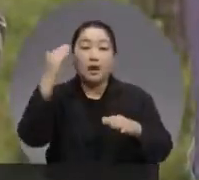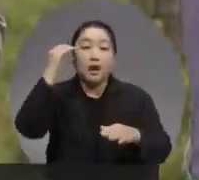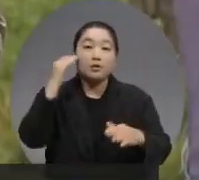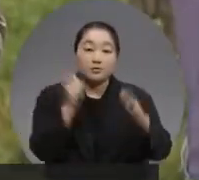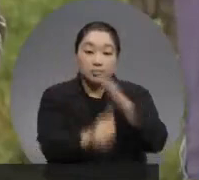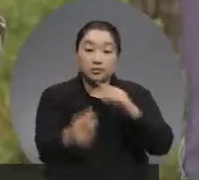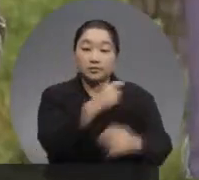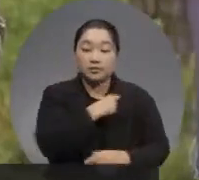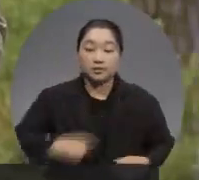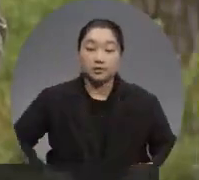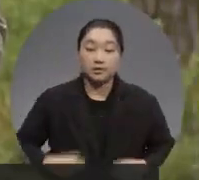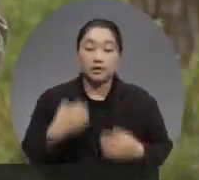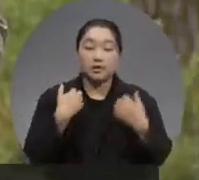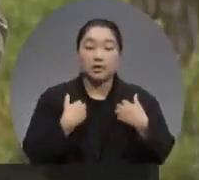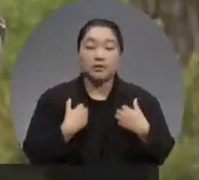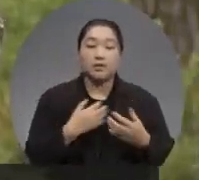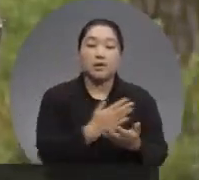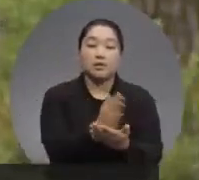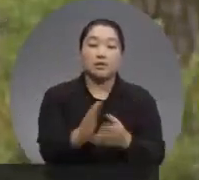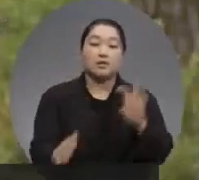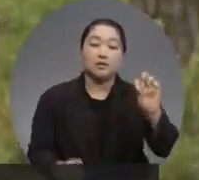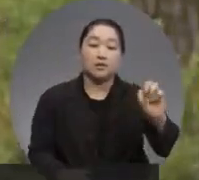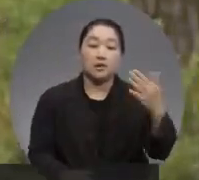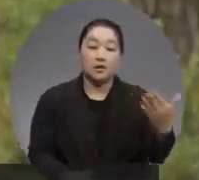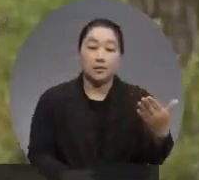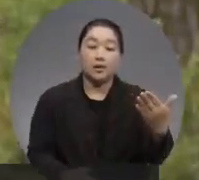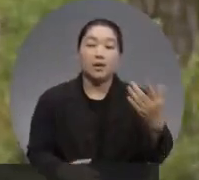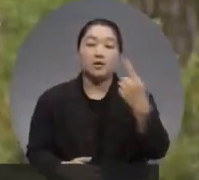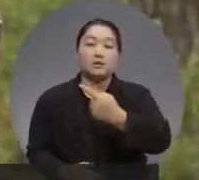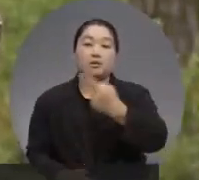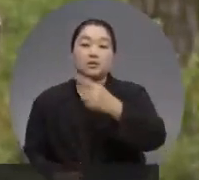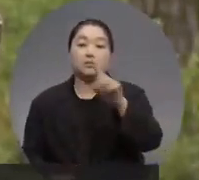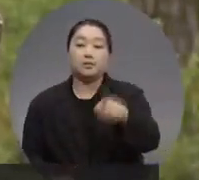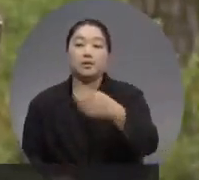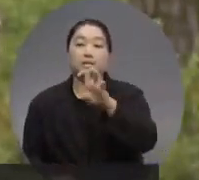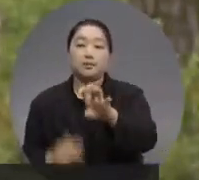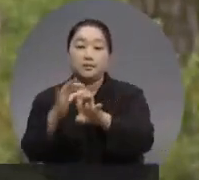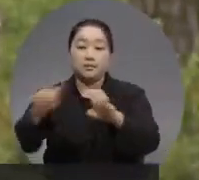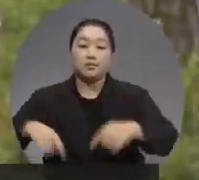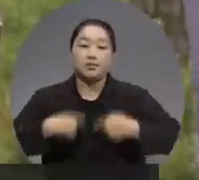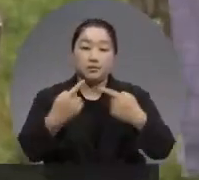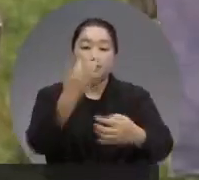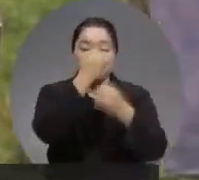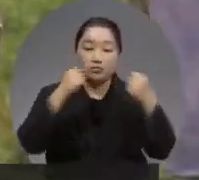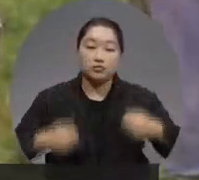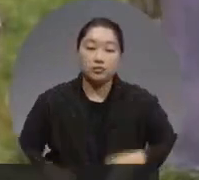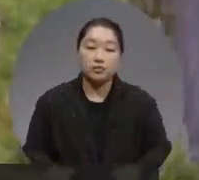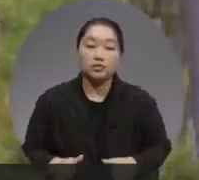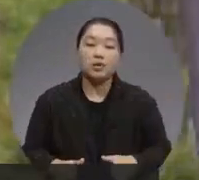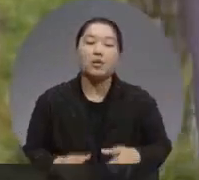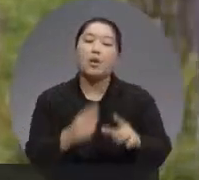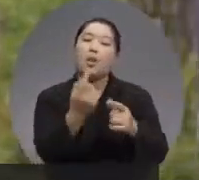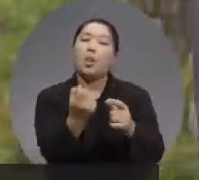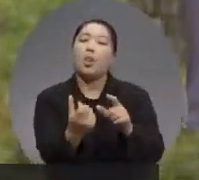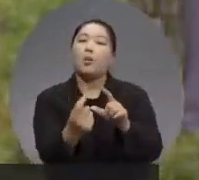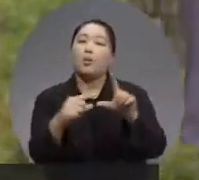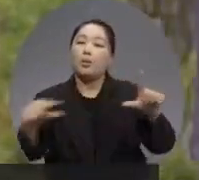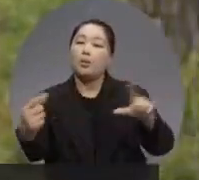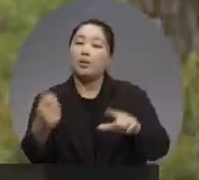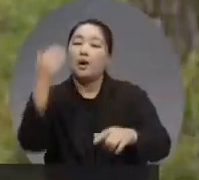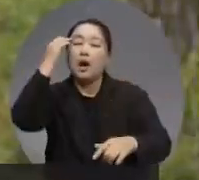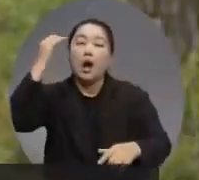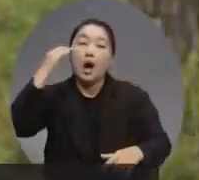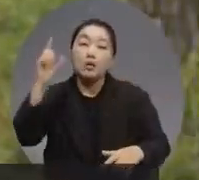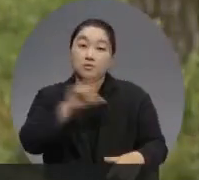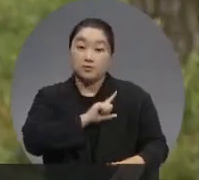항저우 아시안게임에 39종목 1,140명이 출전합니다. 충북 출신 선수들은 아주 적은 규모지만 대한민국의